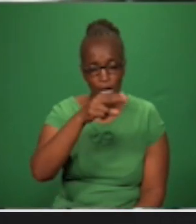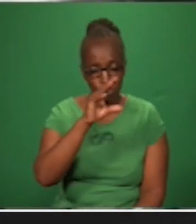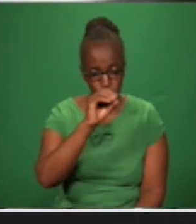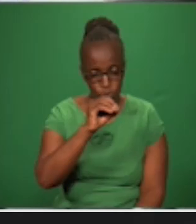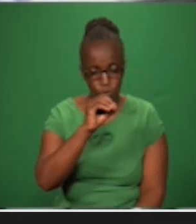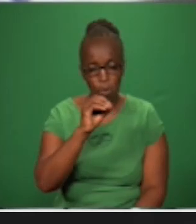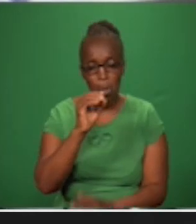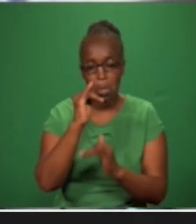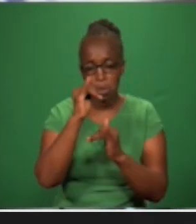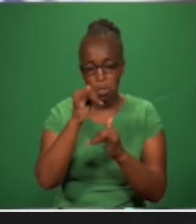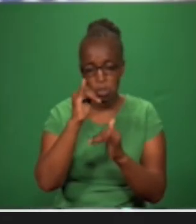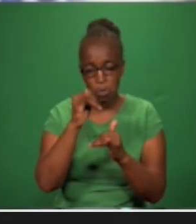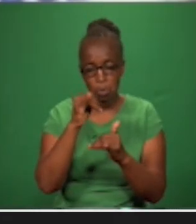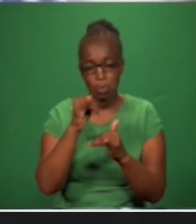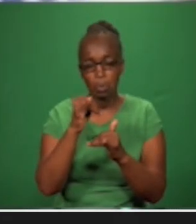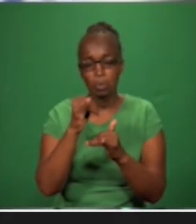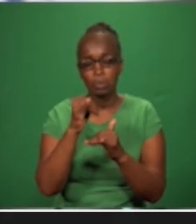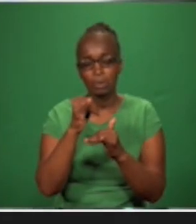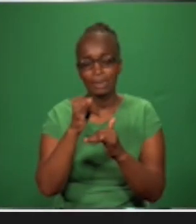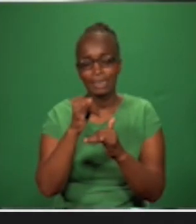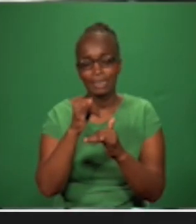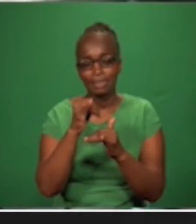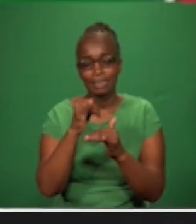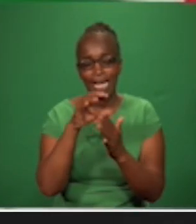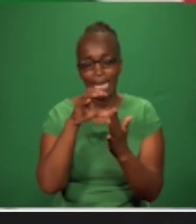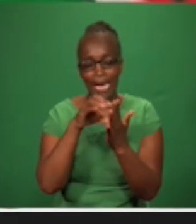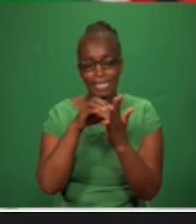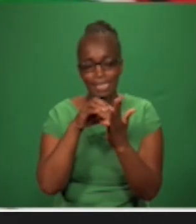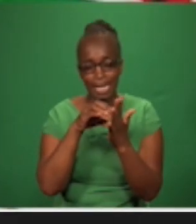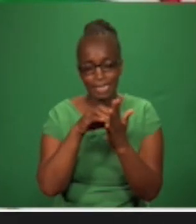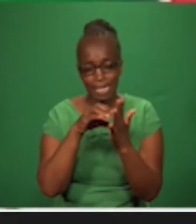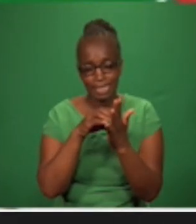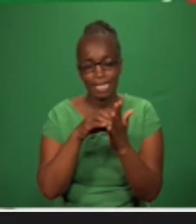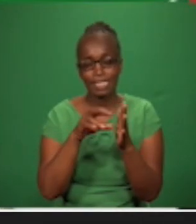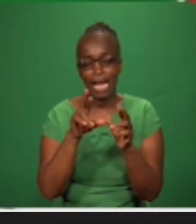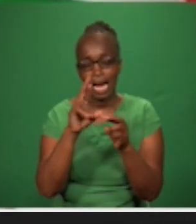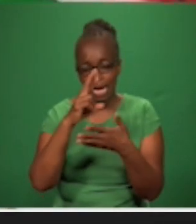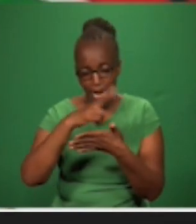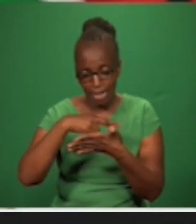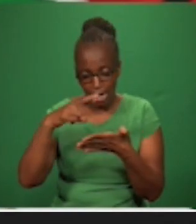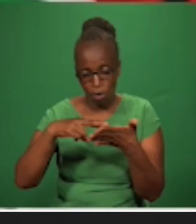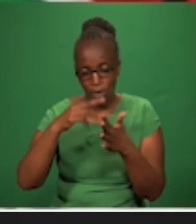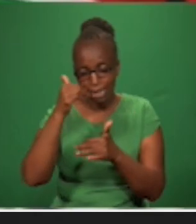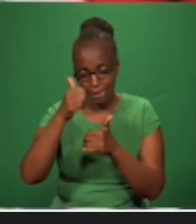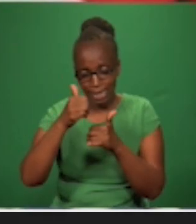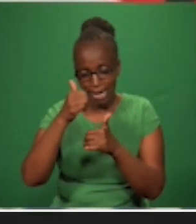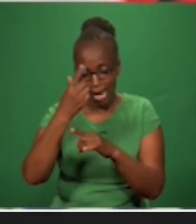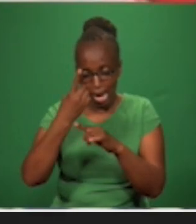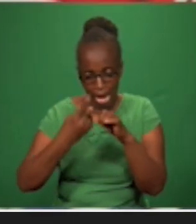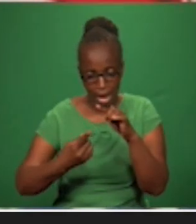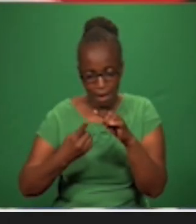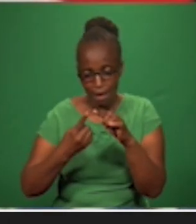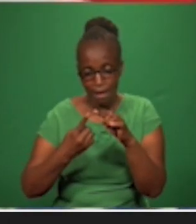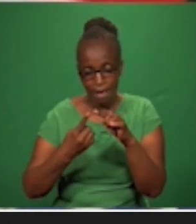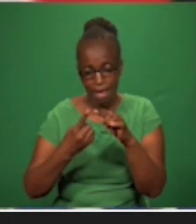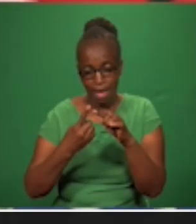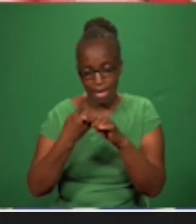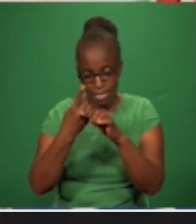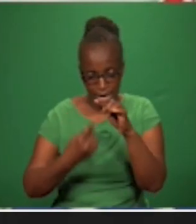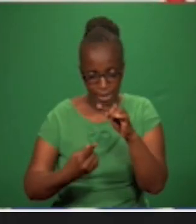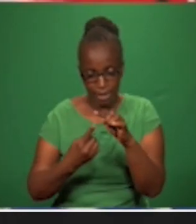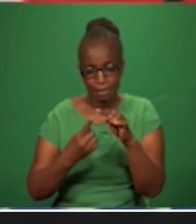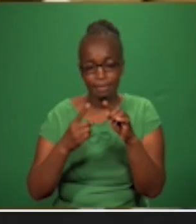za Wizara ya Afya nchini, takriban visa vipya 44,000 hurekodiwa kila mwaka,